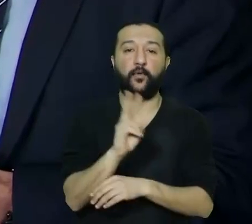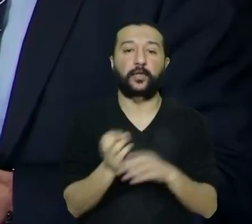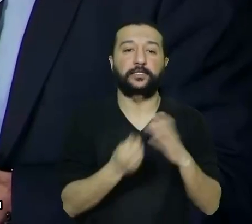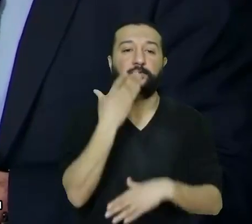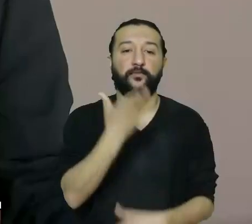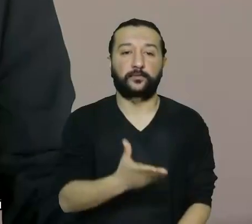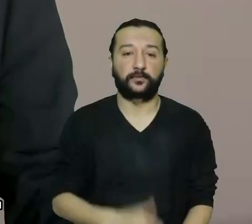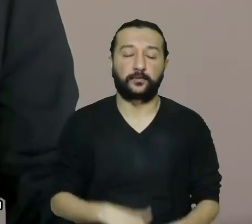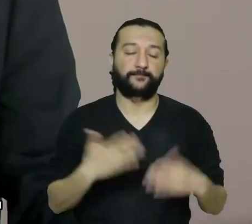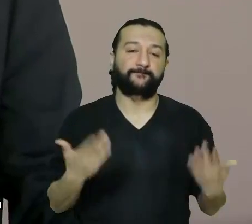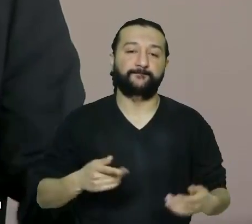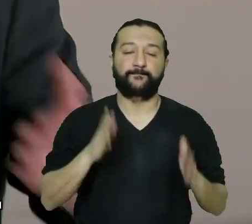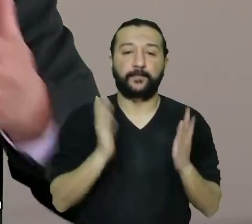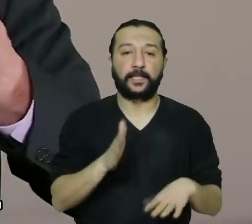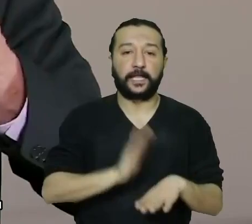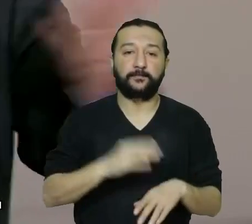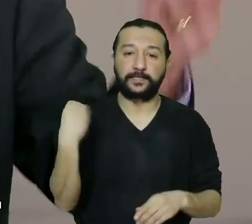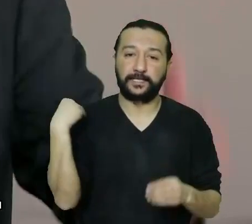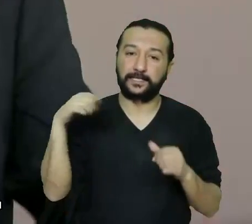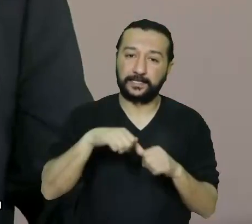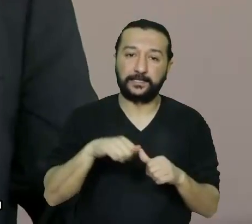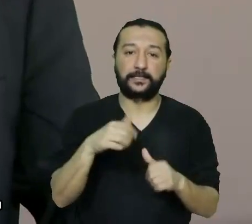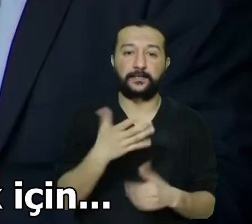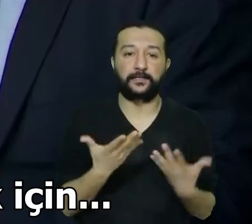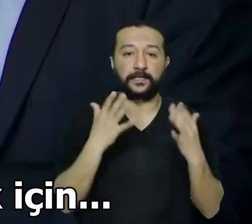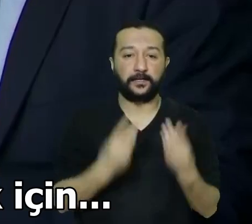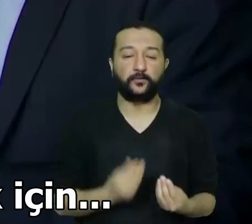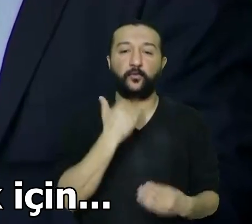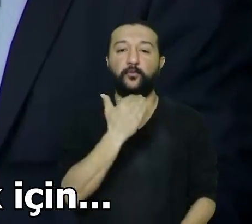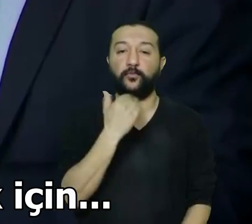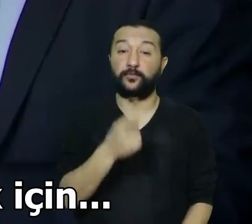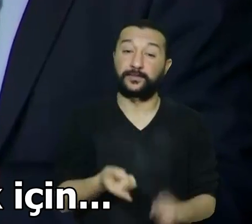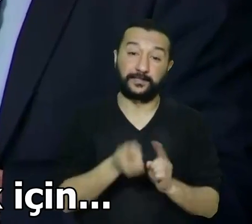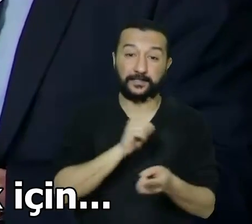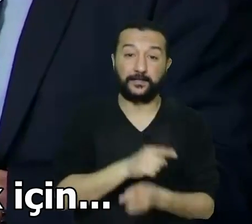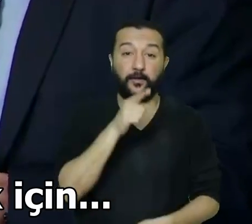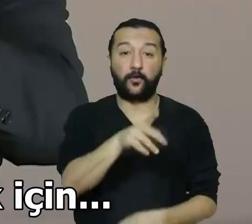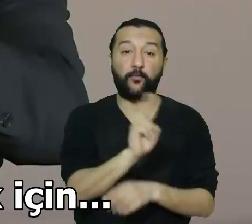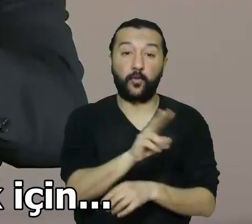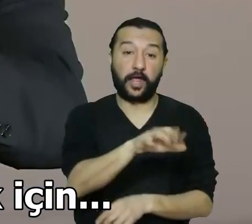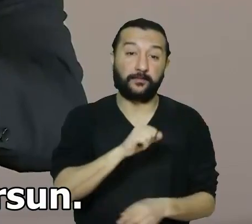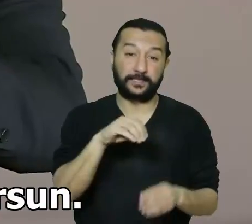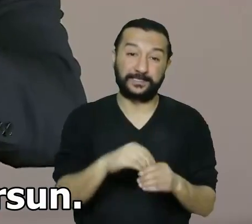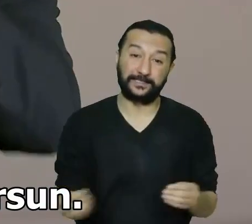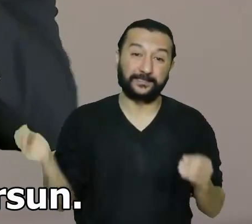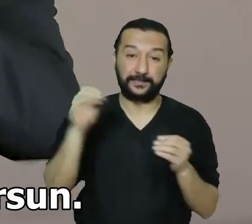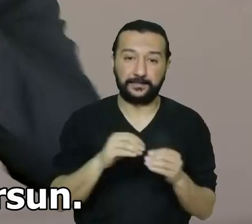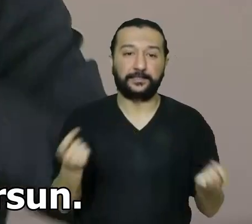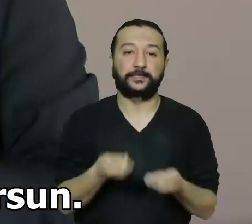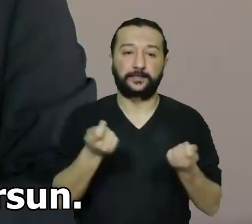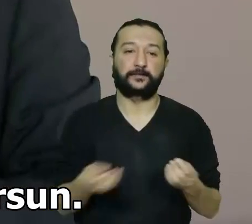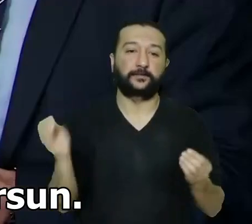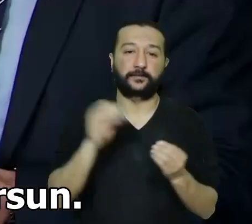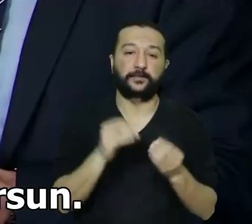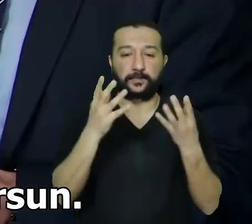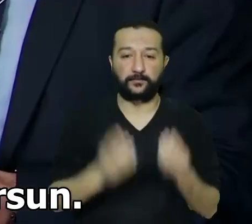çıkıyor. Hayda, yine kendini varlıklı hissedemiyorsun. Bu sefer de o modeli alabilmek için köle gibi